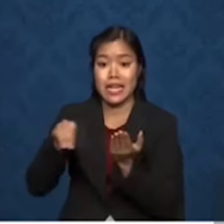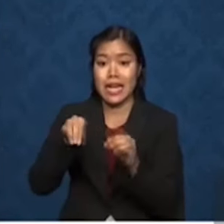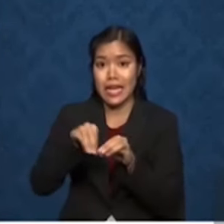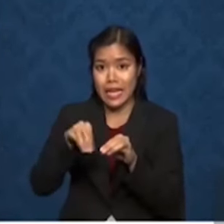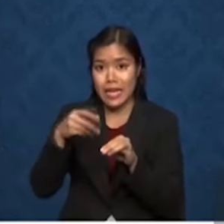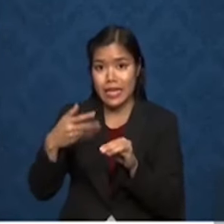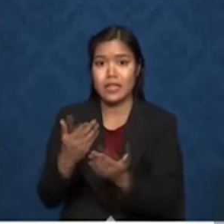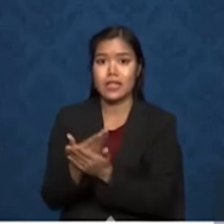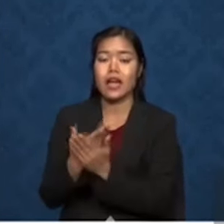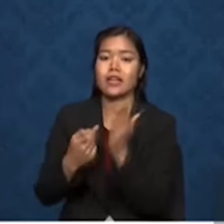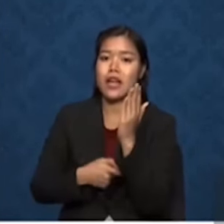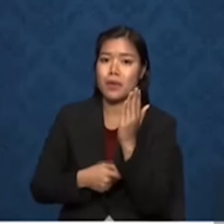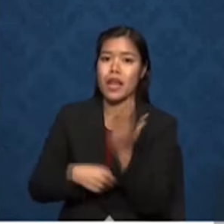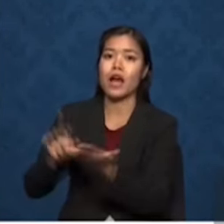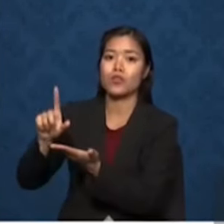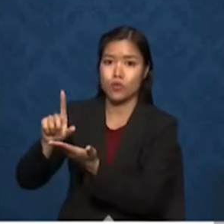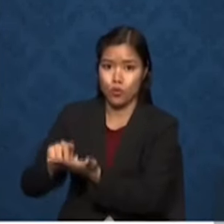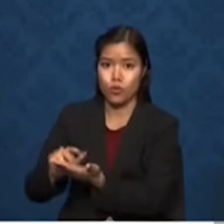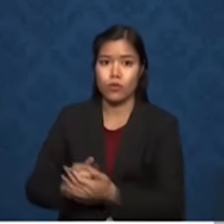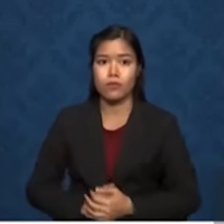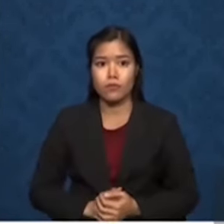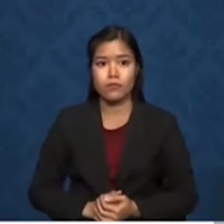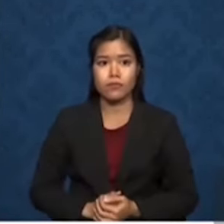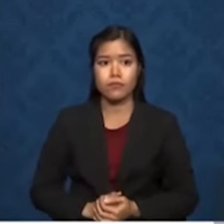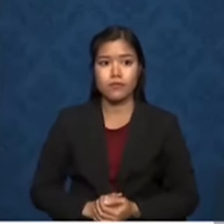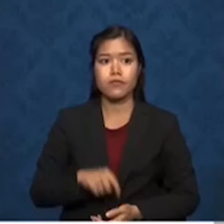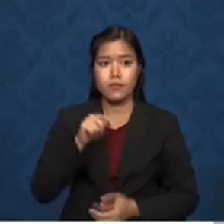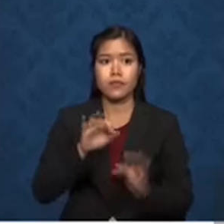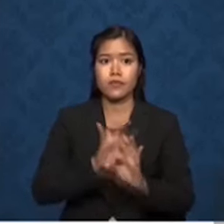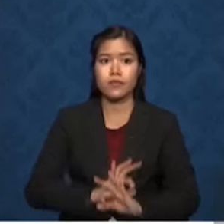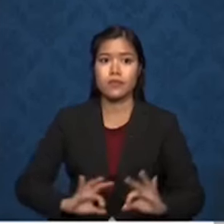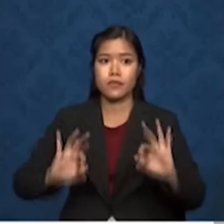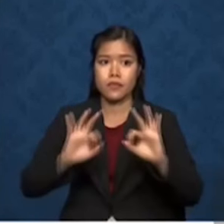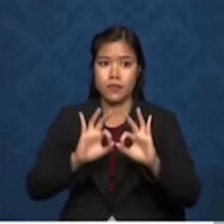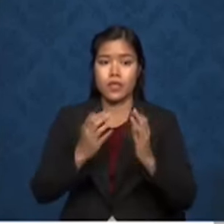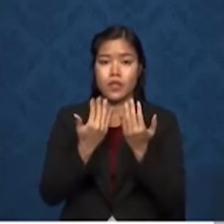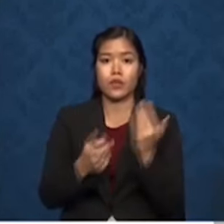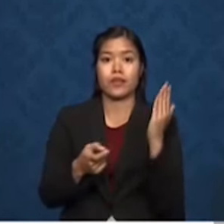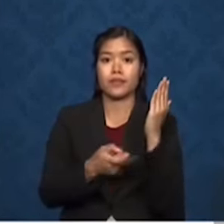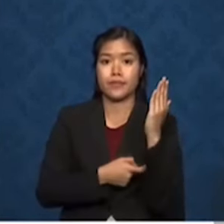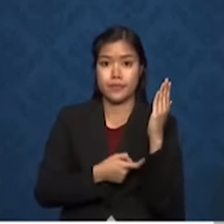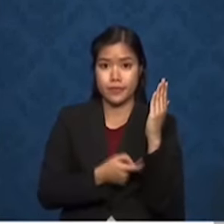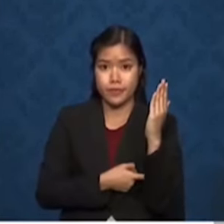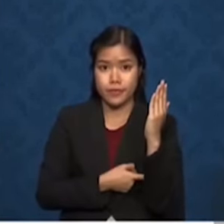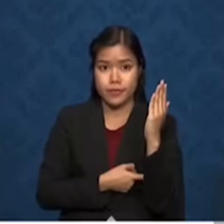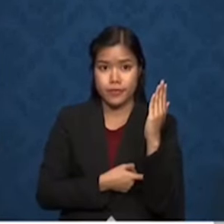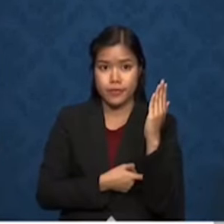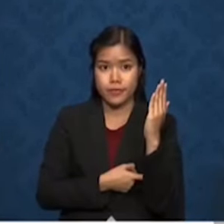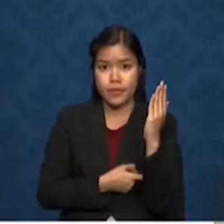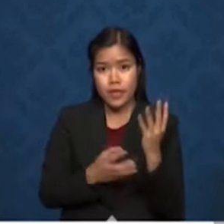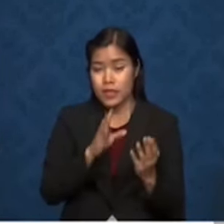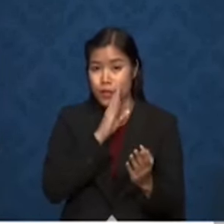สำคัญครับท่านประธานครับจำนวนยางพารานะครับเรามา